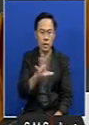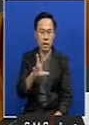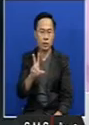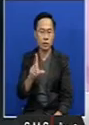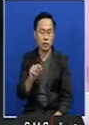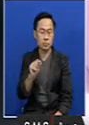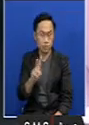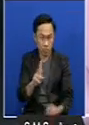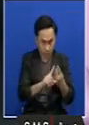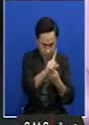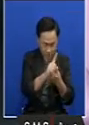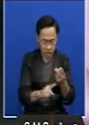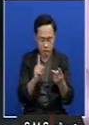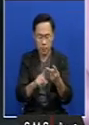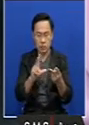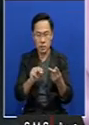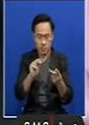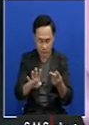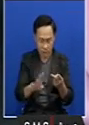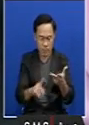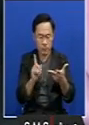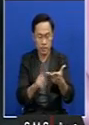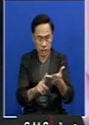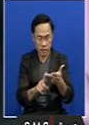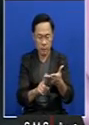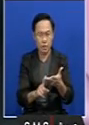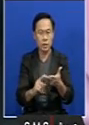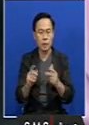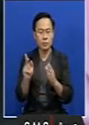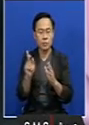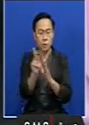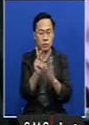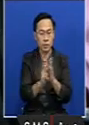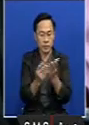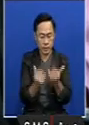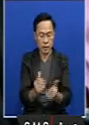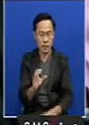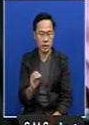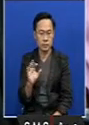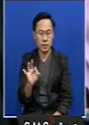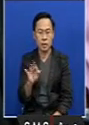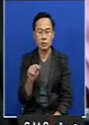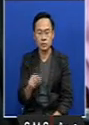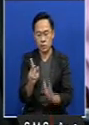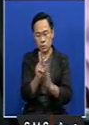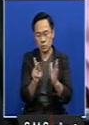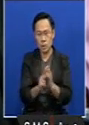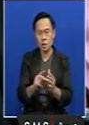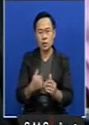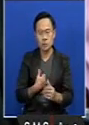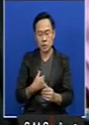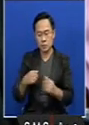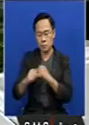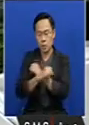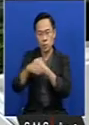2522ปี2534และล่าสุดก็คือรัฐธรรมนูญฉบับปัจจุบันที่ขึ้นชื่อว่าเป็นรัฐธรรมนูญฉบับ